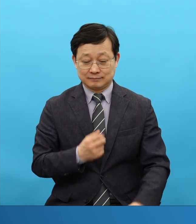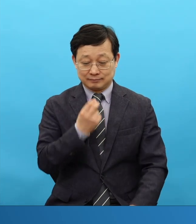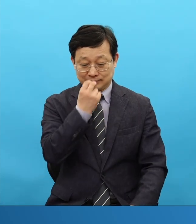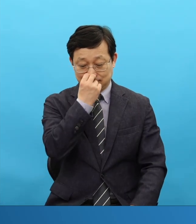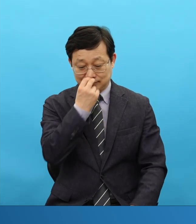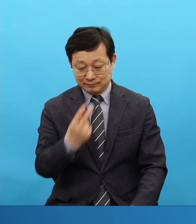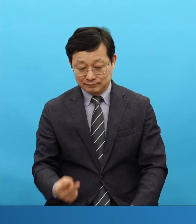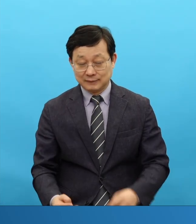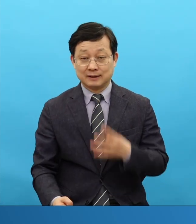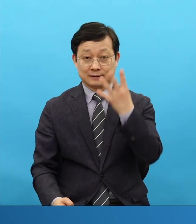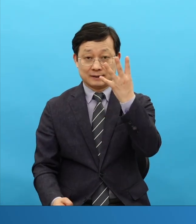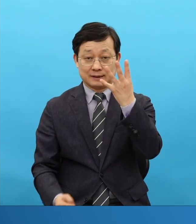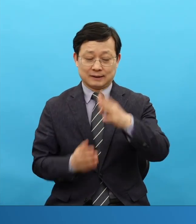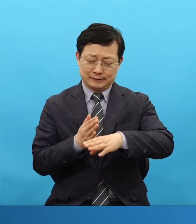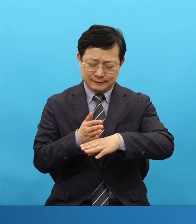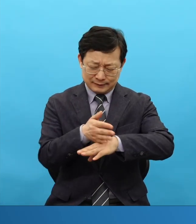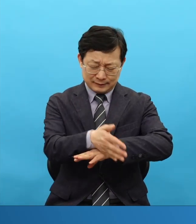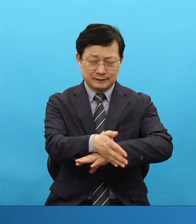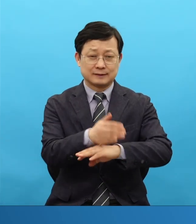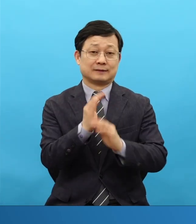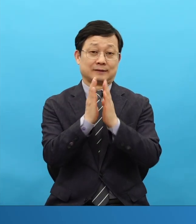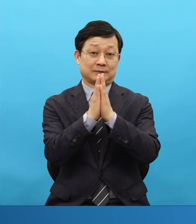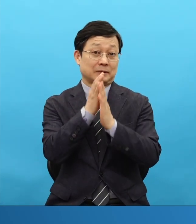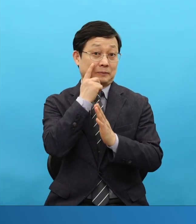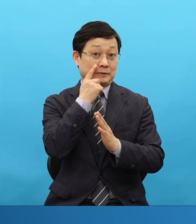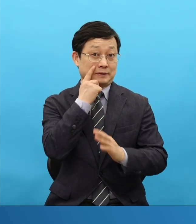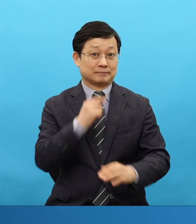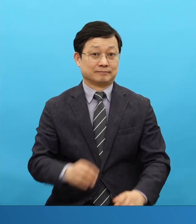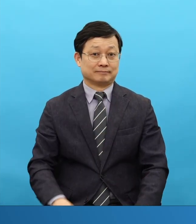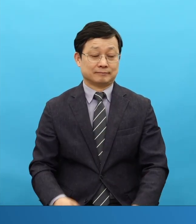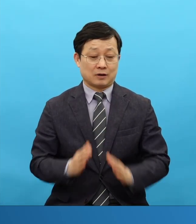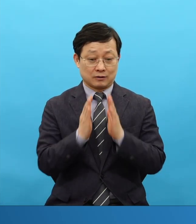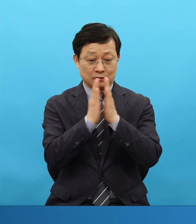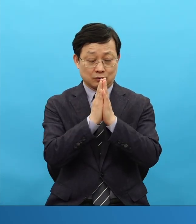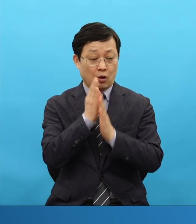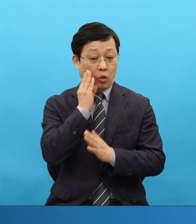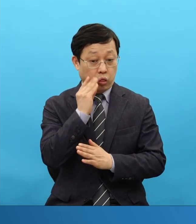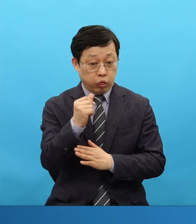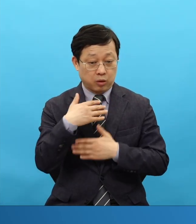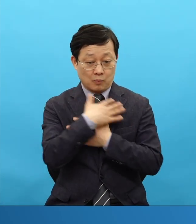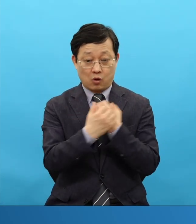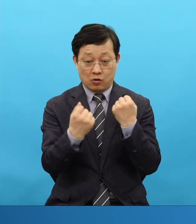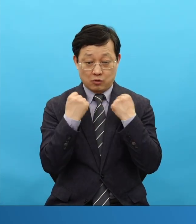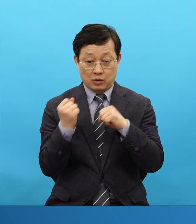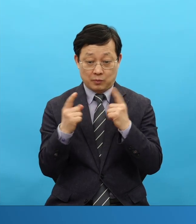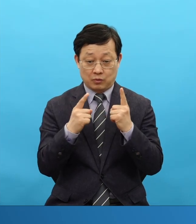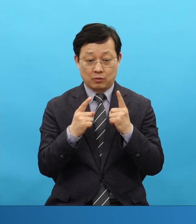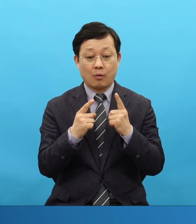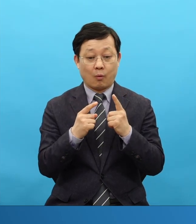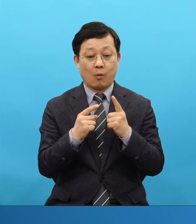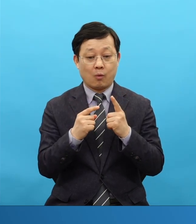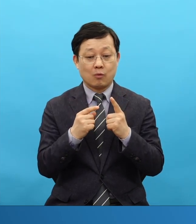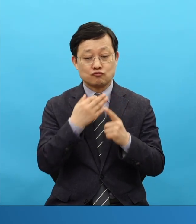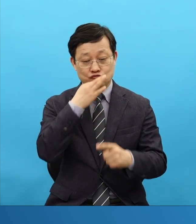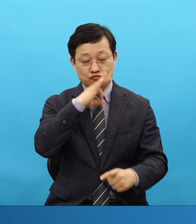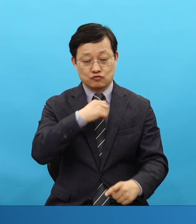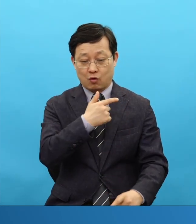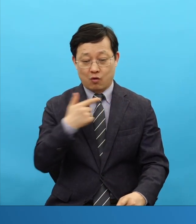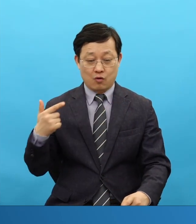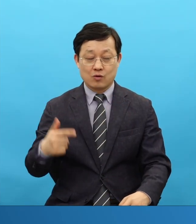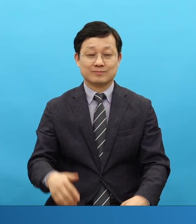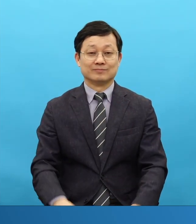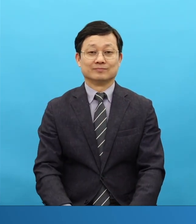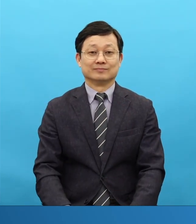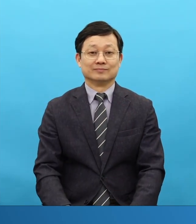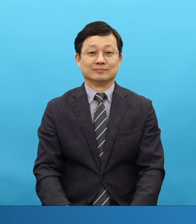slowly. 그러면 여러분 기도가 되어지고 건강도 살아나고 막 이렇게 연결되어집니다. So prayer will take place, your health